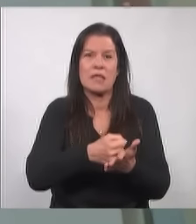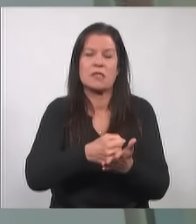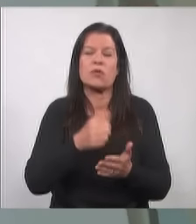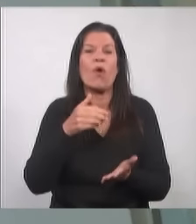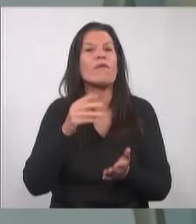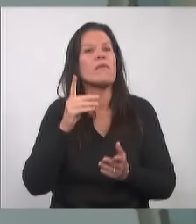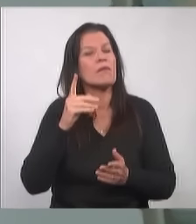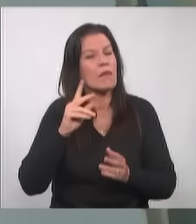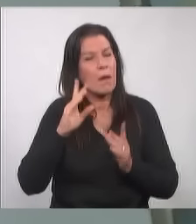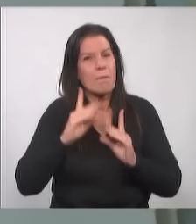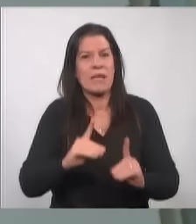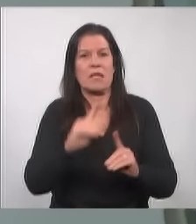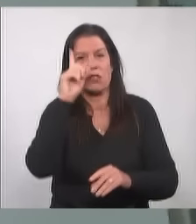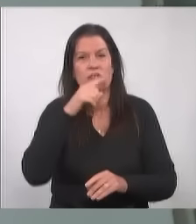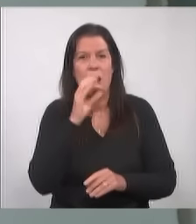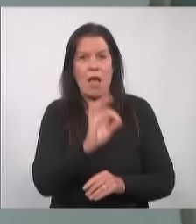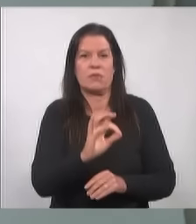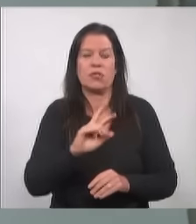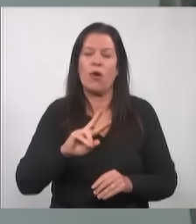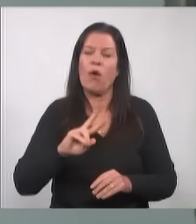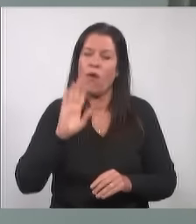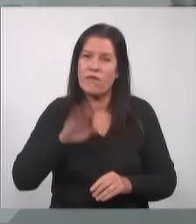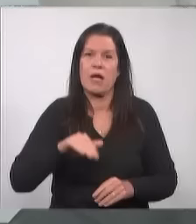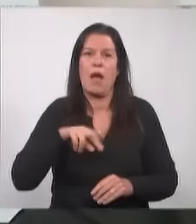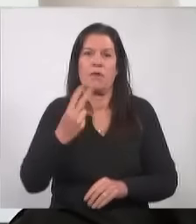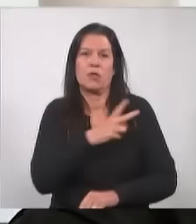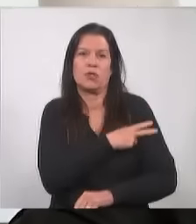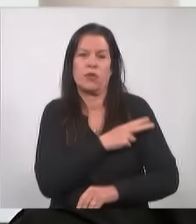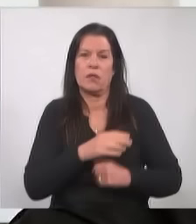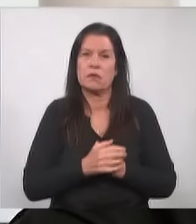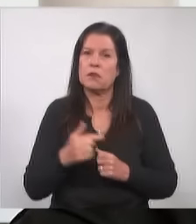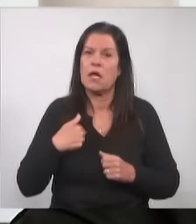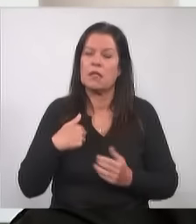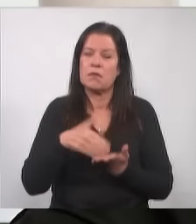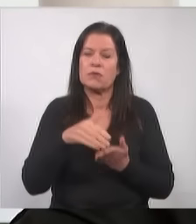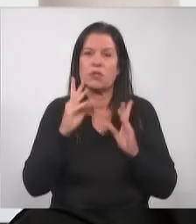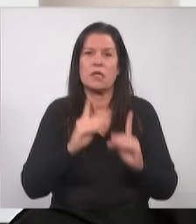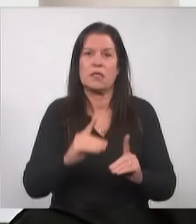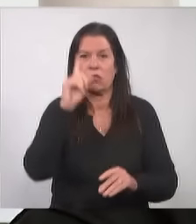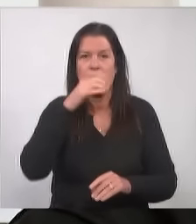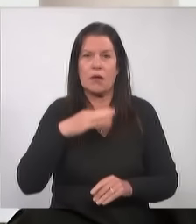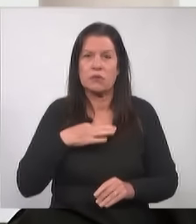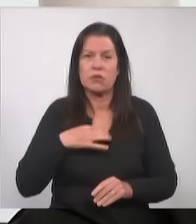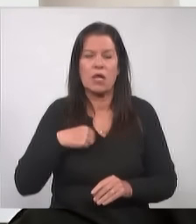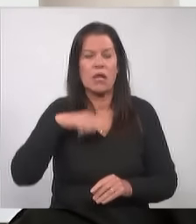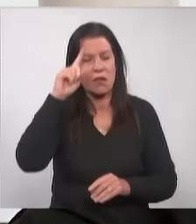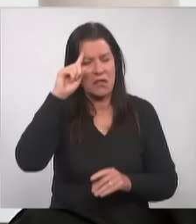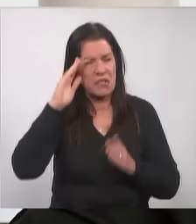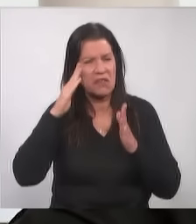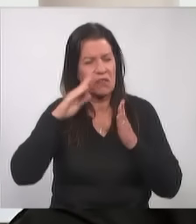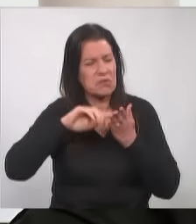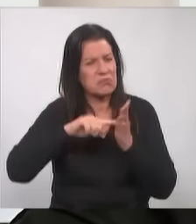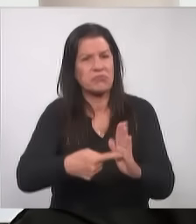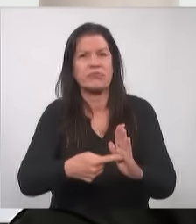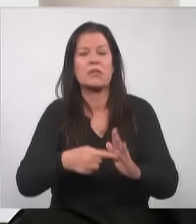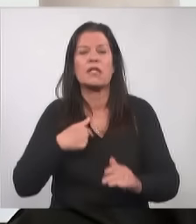אבא. ולהיות שוטר. אני בא ואני ממשיך את הדרך של אבא שלי, ואני חדור מטרה וחדור מוטיבציה. לבוא ולהיות השוטר